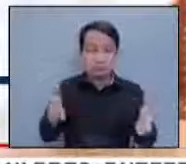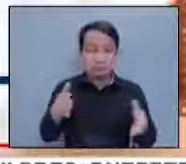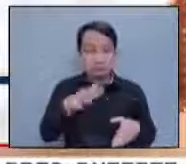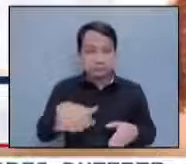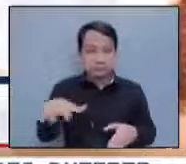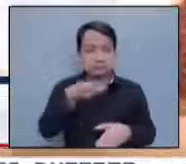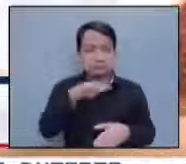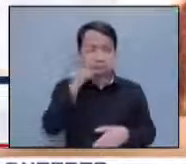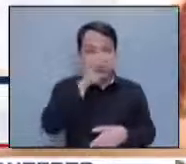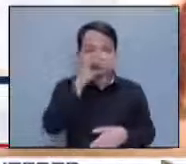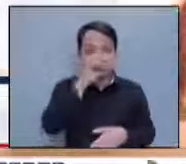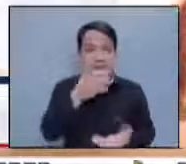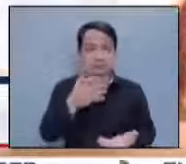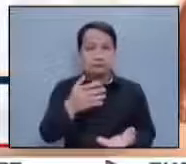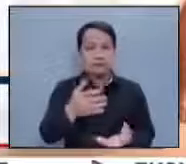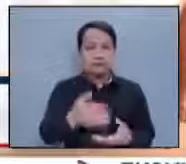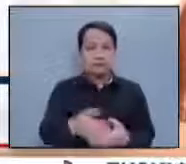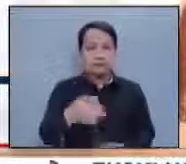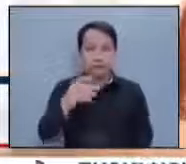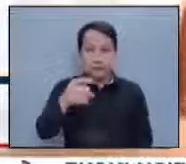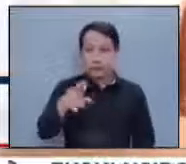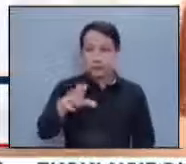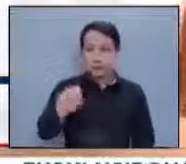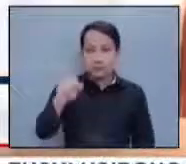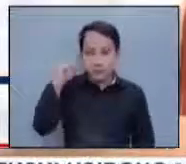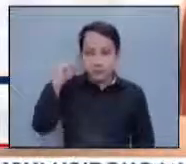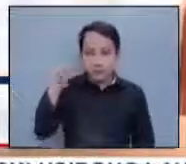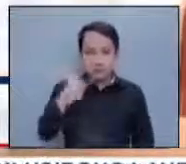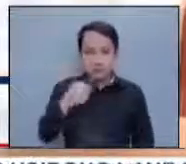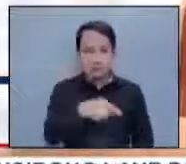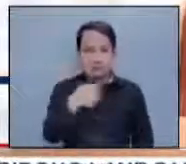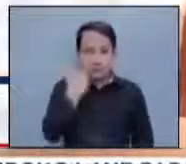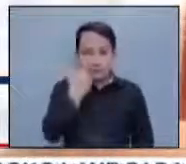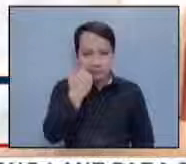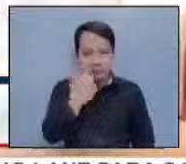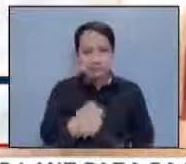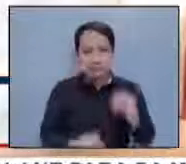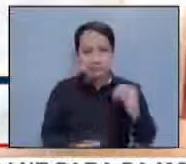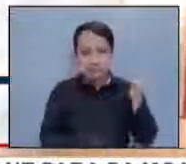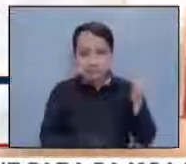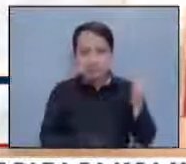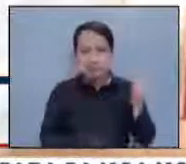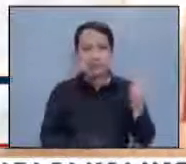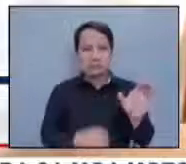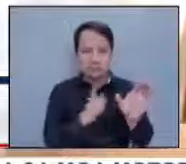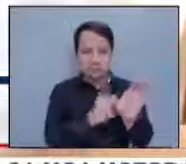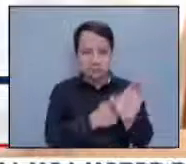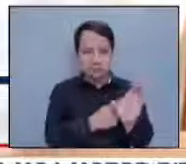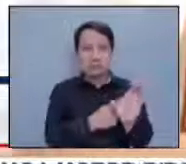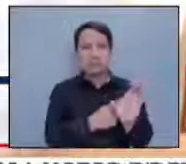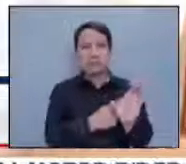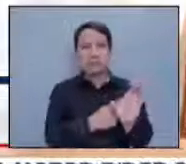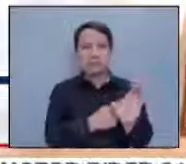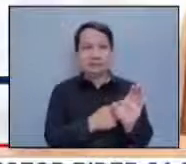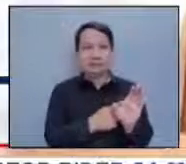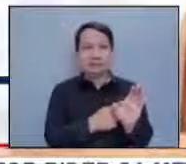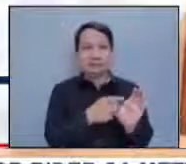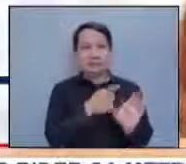are pro-Marcos, kaya napahiya yung mga dilawan, yung mga komunista, and that is why yung